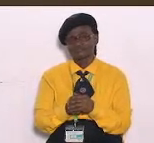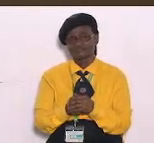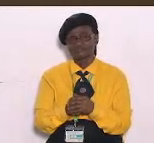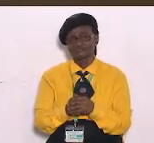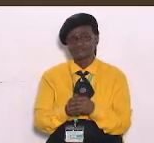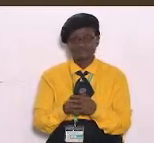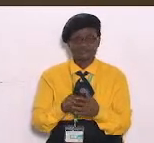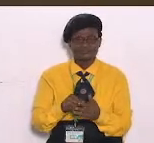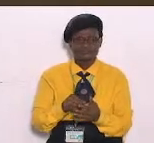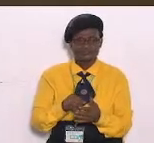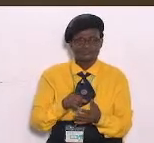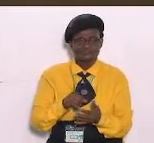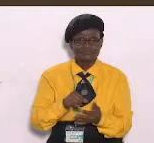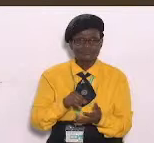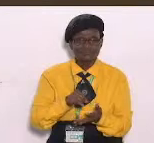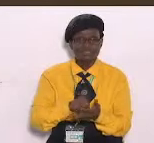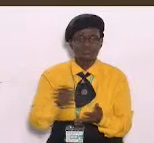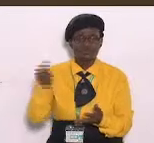croix